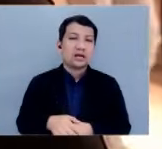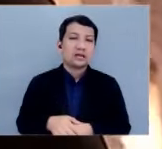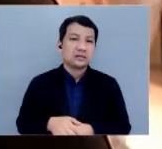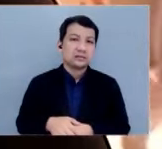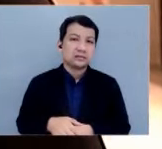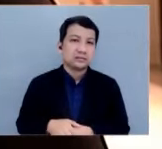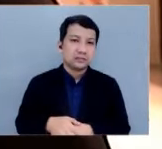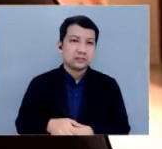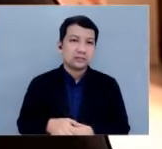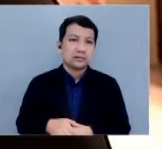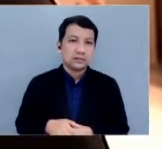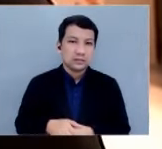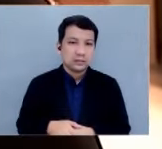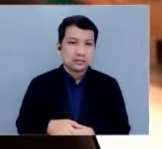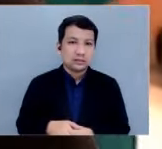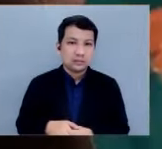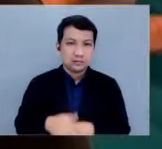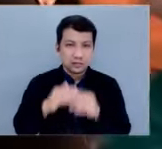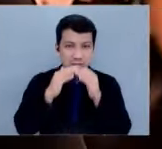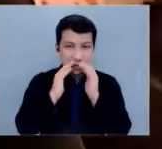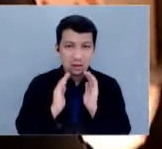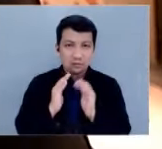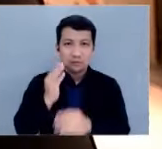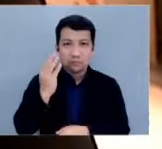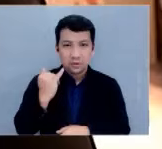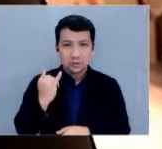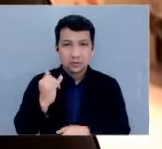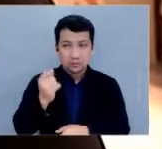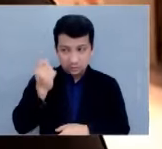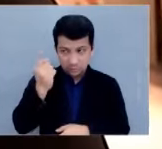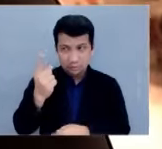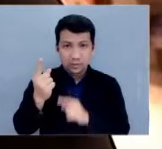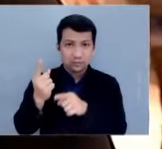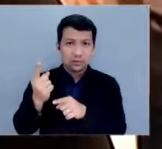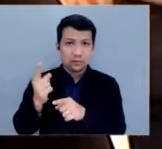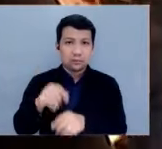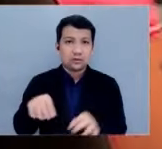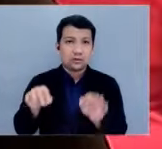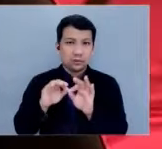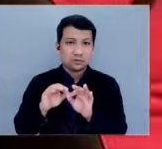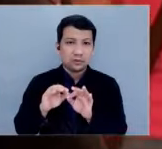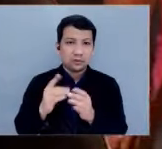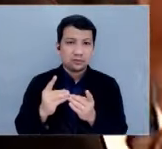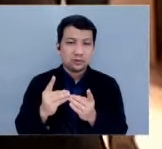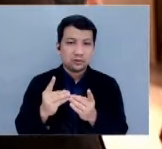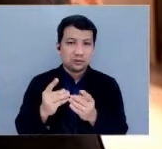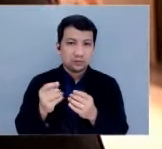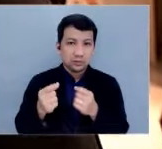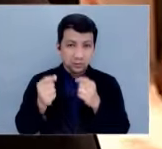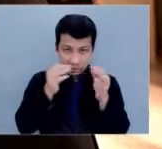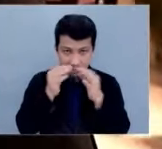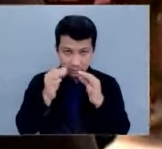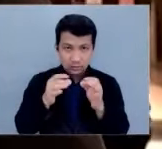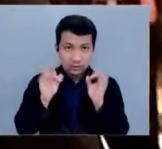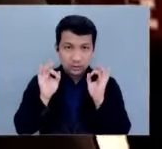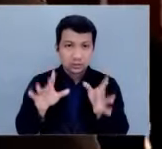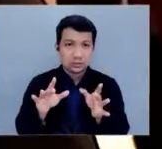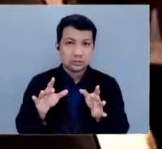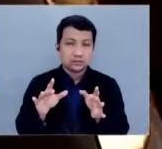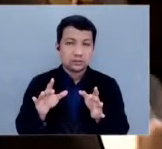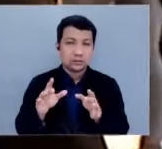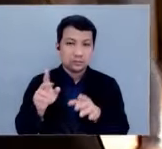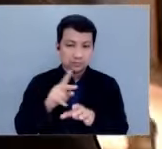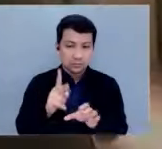Which is nakakalungkot, di ba? Kasi dapat maunawaan nila yung pag-take ng magandong mga substance, hindi lamang peligroso para sa mga pasyero nila, but for